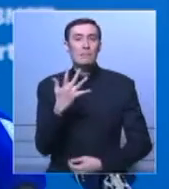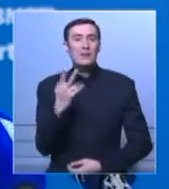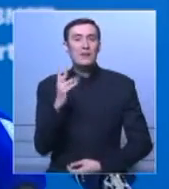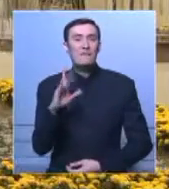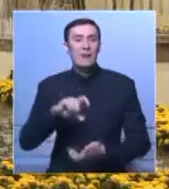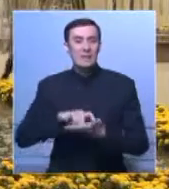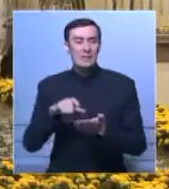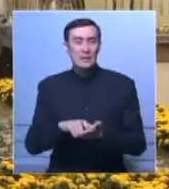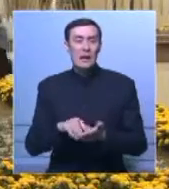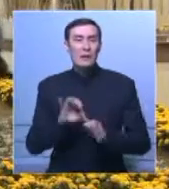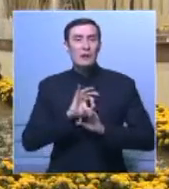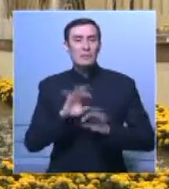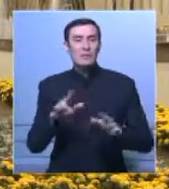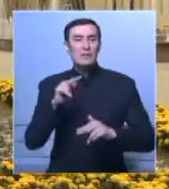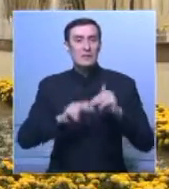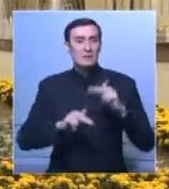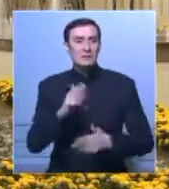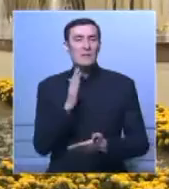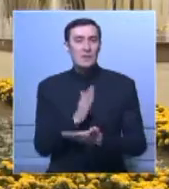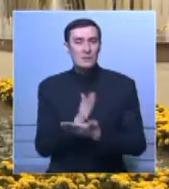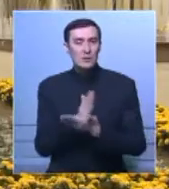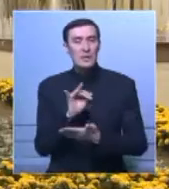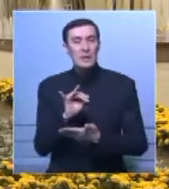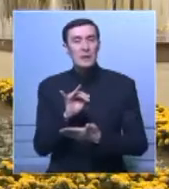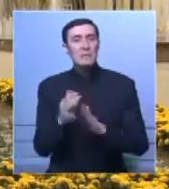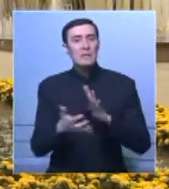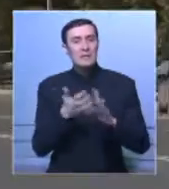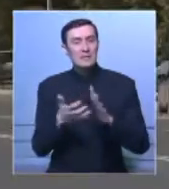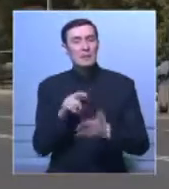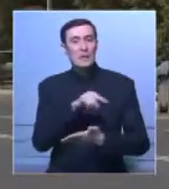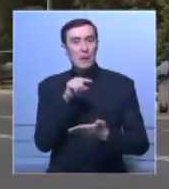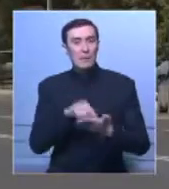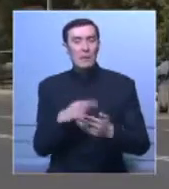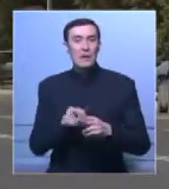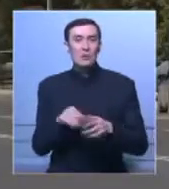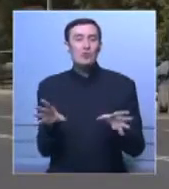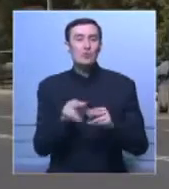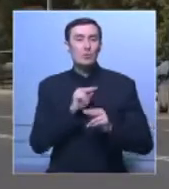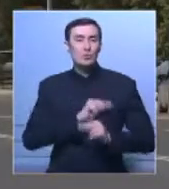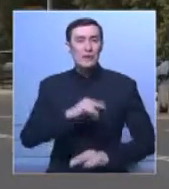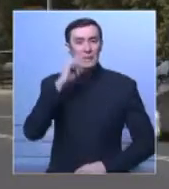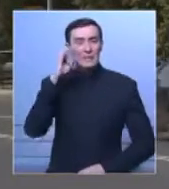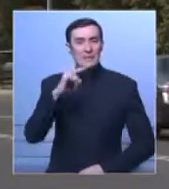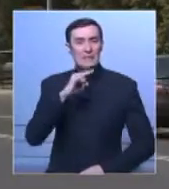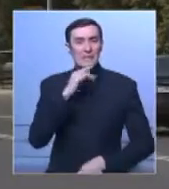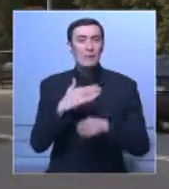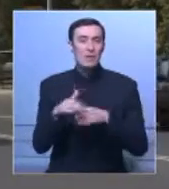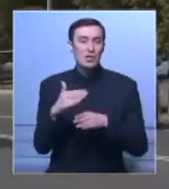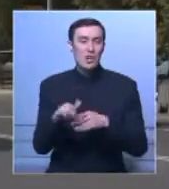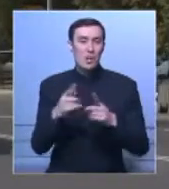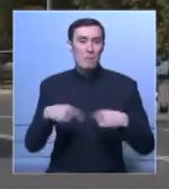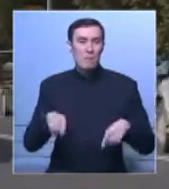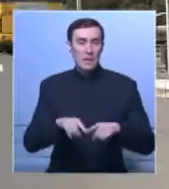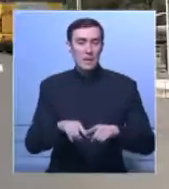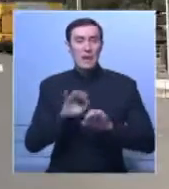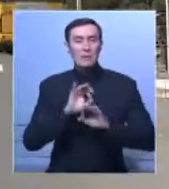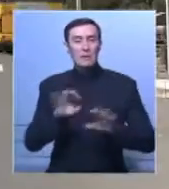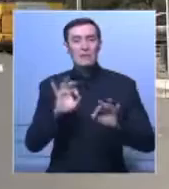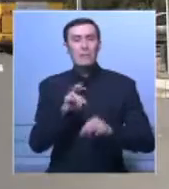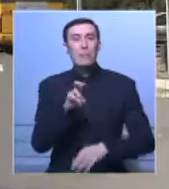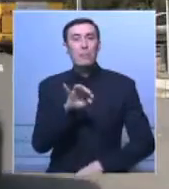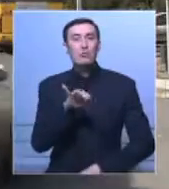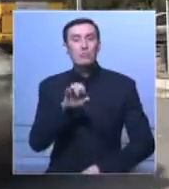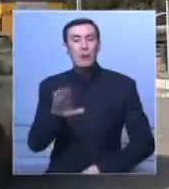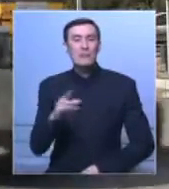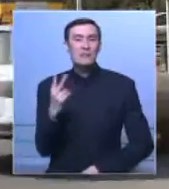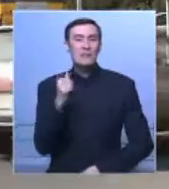этом Аким отметил, что в сфере строительства имеются проблемы, и связаны они с сотрудничеством с казахстанской ипотечной компанией. По словам Каната